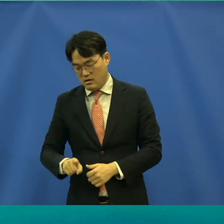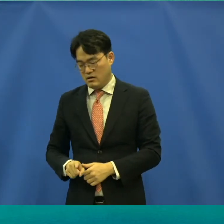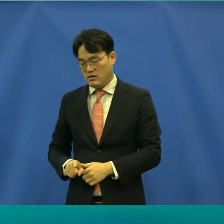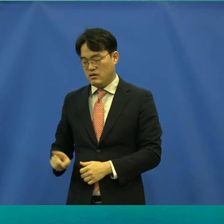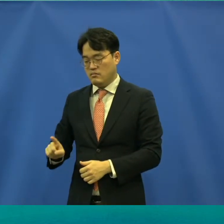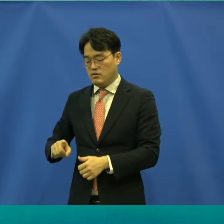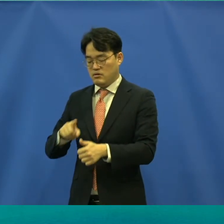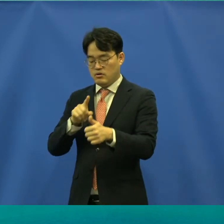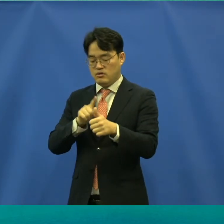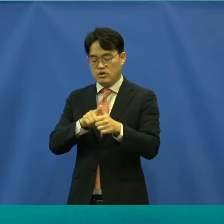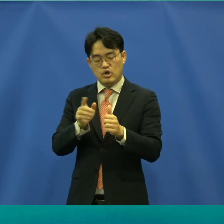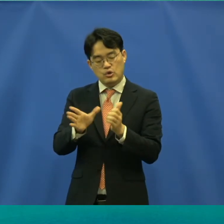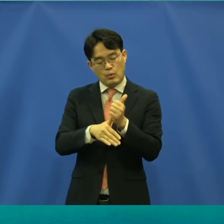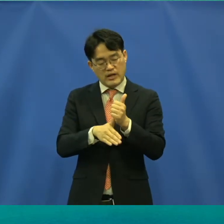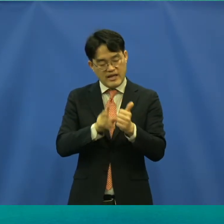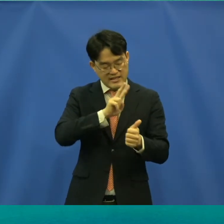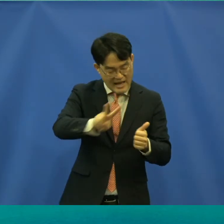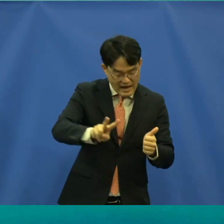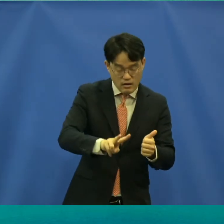야곱을 찾아가시는 거예요.